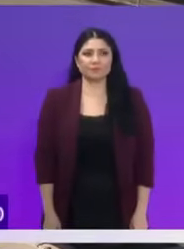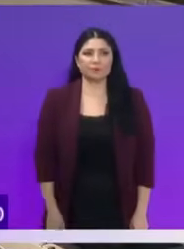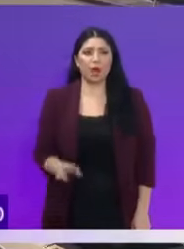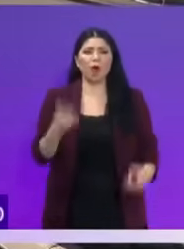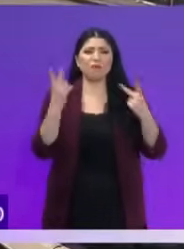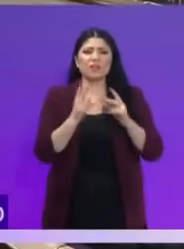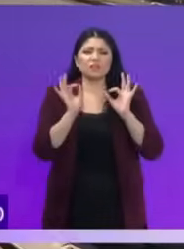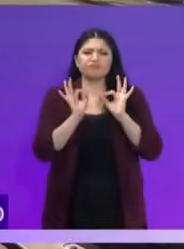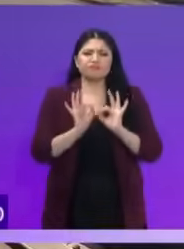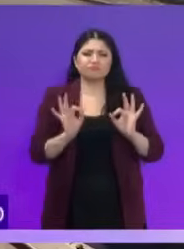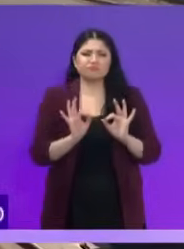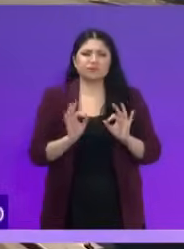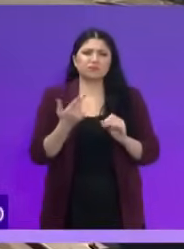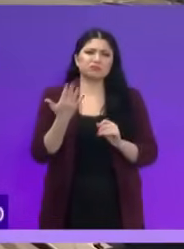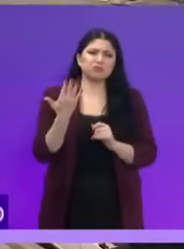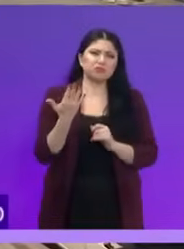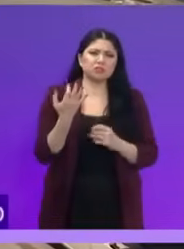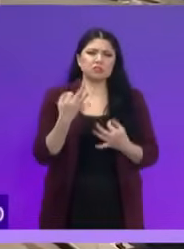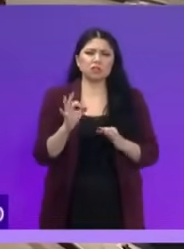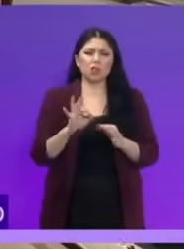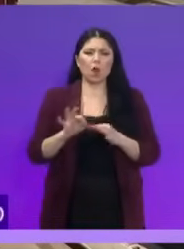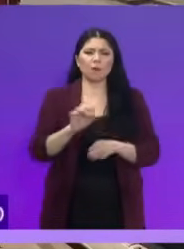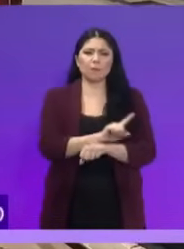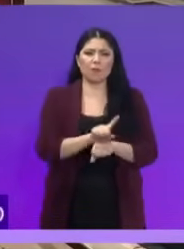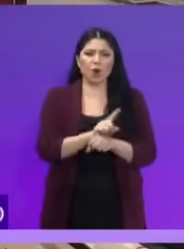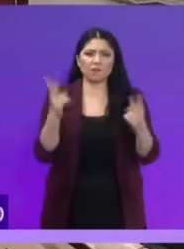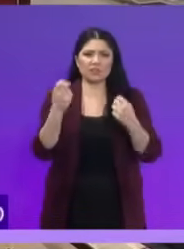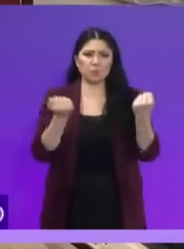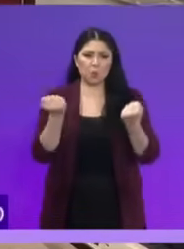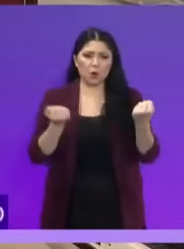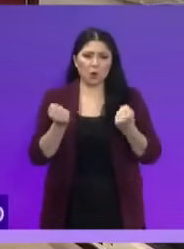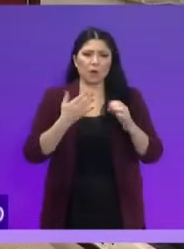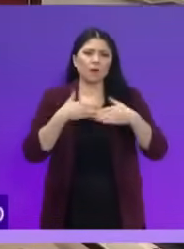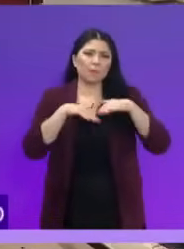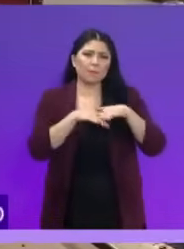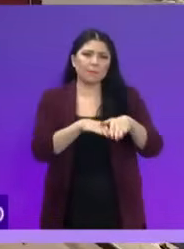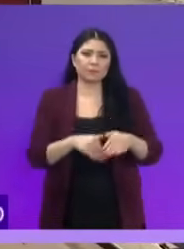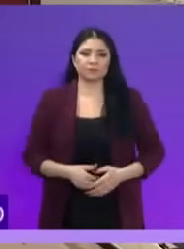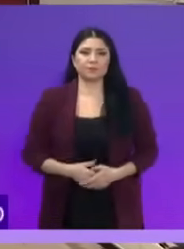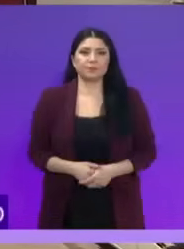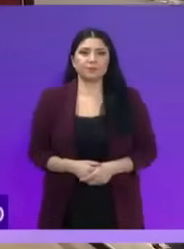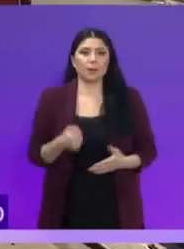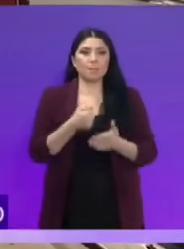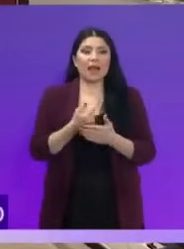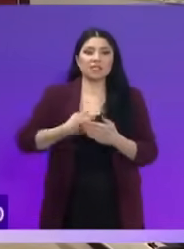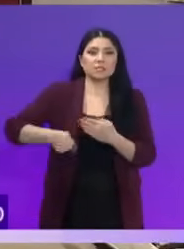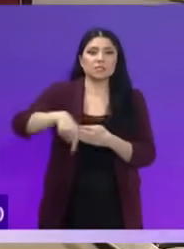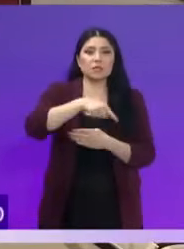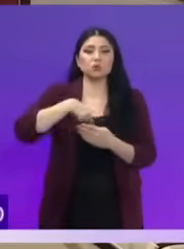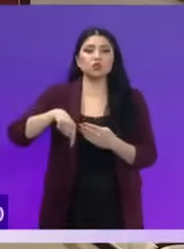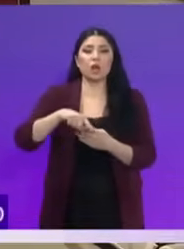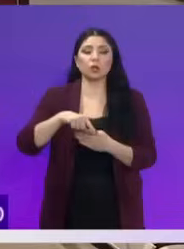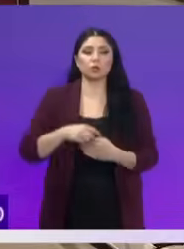viteză foarte mică, undeva la 5-10 km la oră, de la Cilău și până la sensul giratoriu de la Luna de